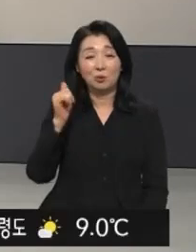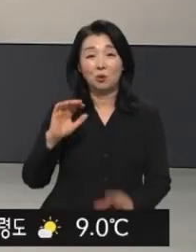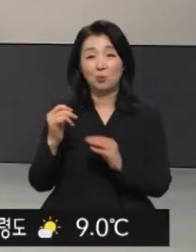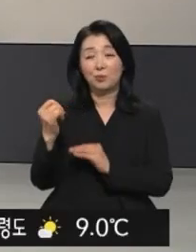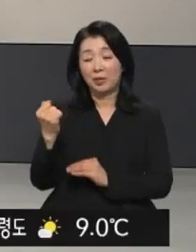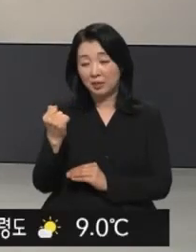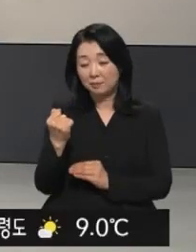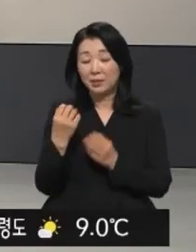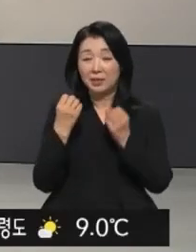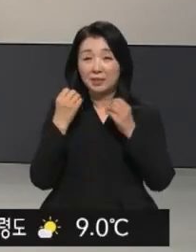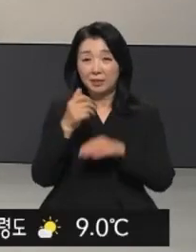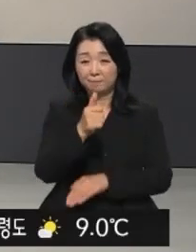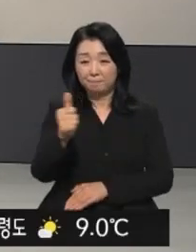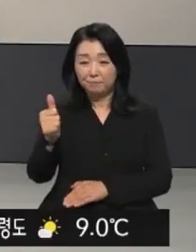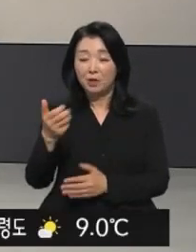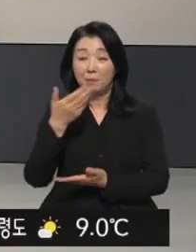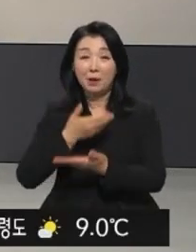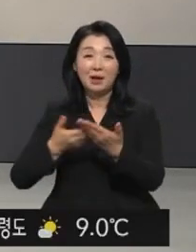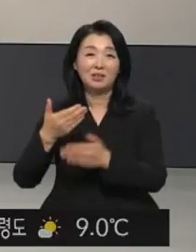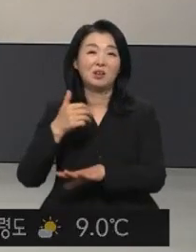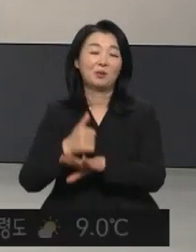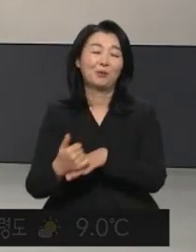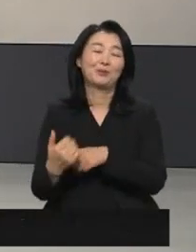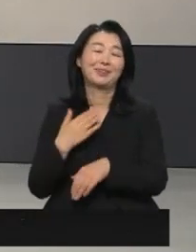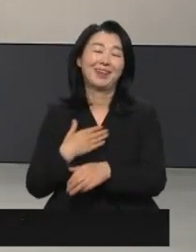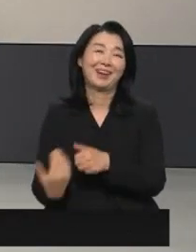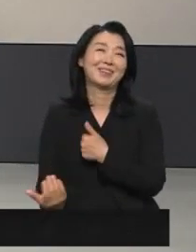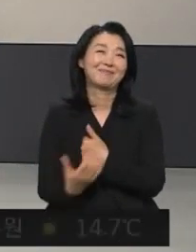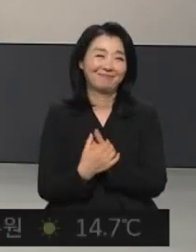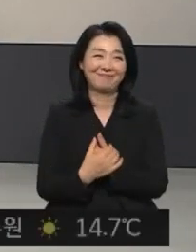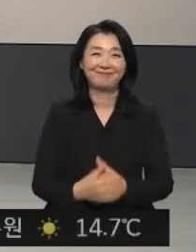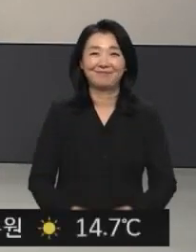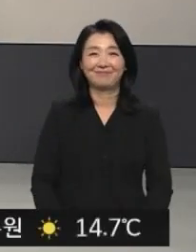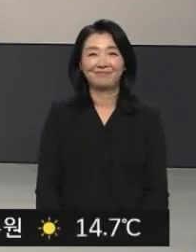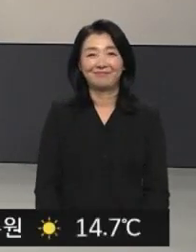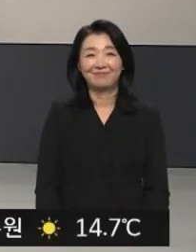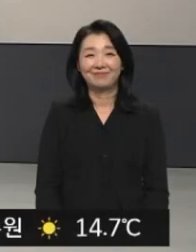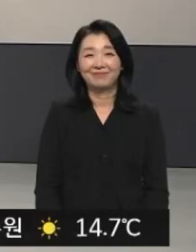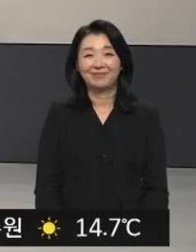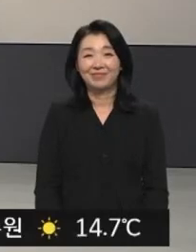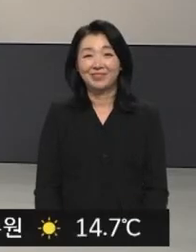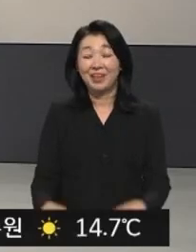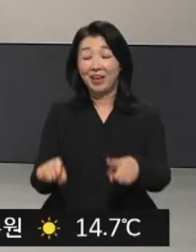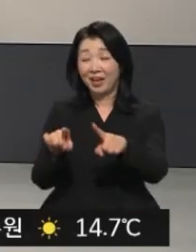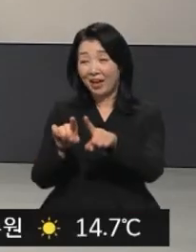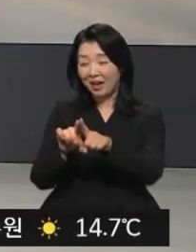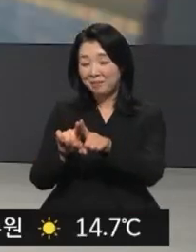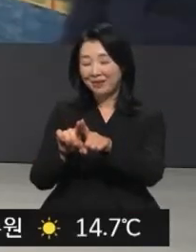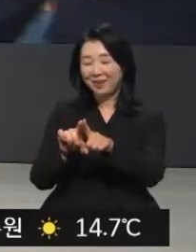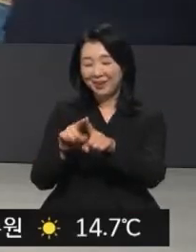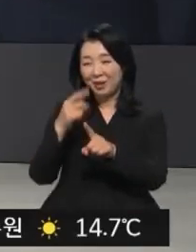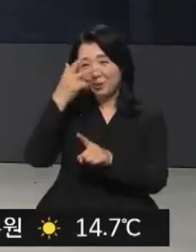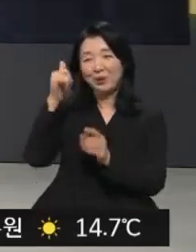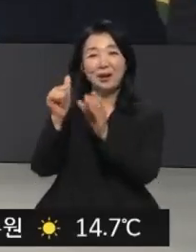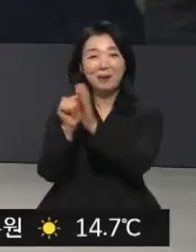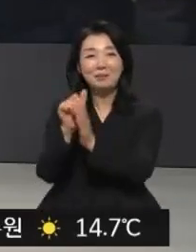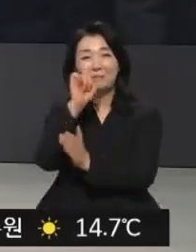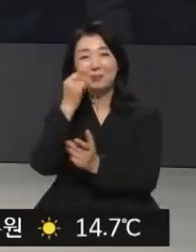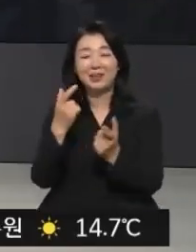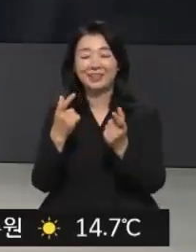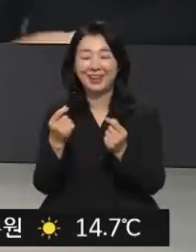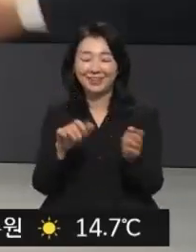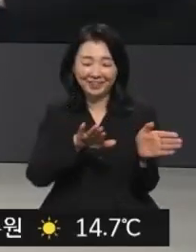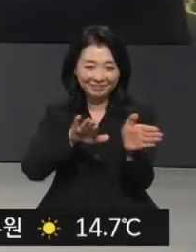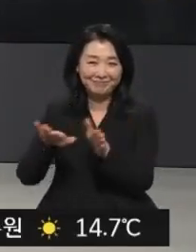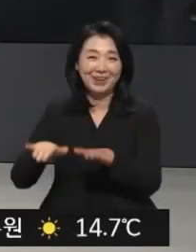국민의힘 신임 지도부의 만찬 소식은 결국 저한테 넘겼습니다. 함께 다루면 좋았을 텐데 하는 아쉬움은 뒤로 하고 저